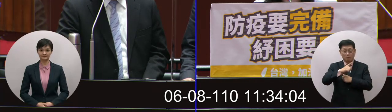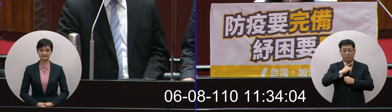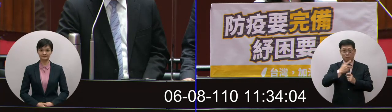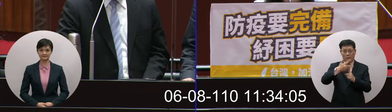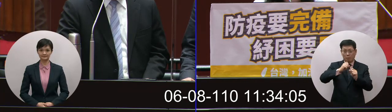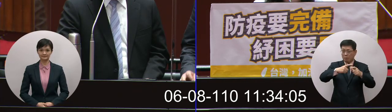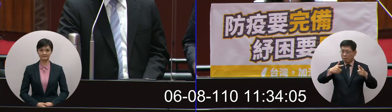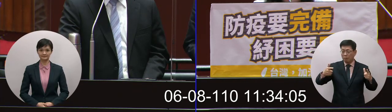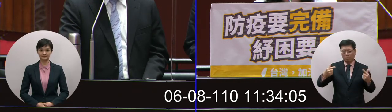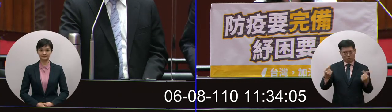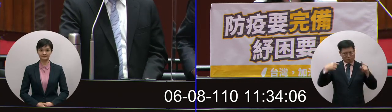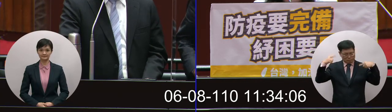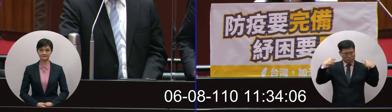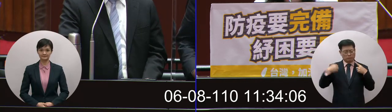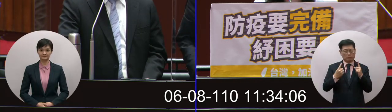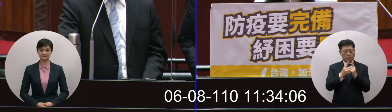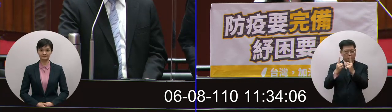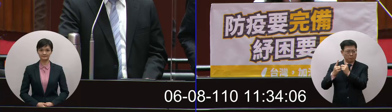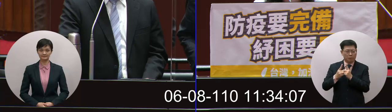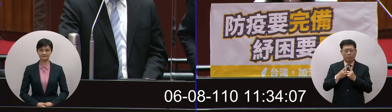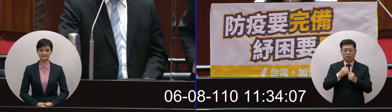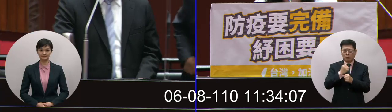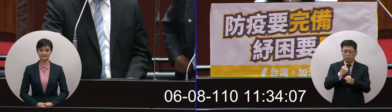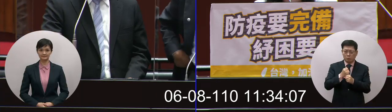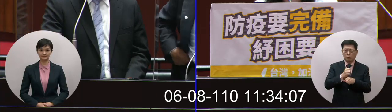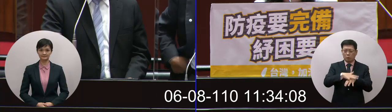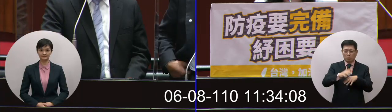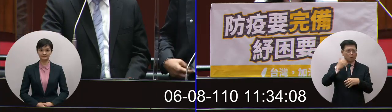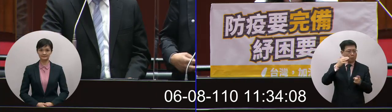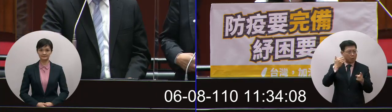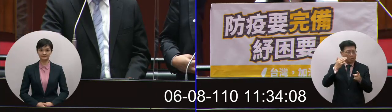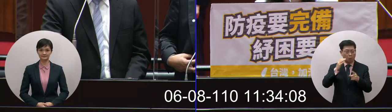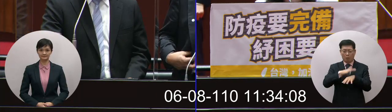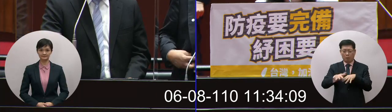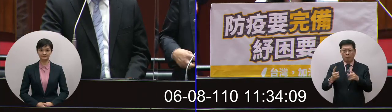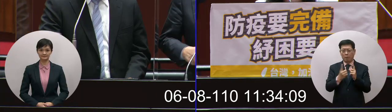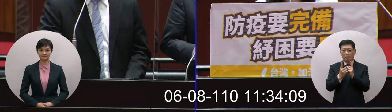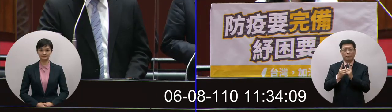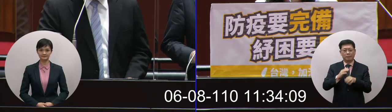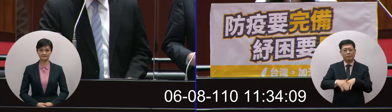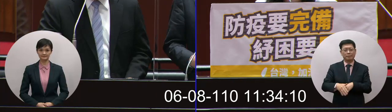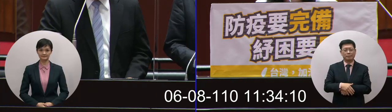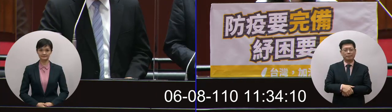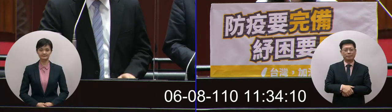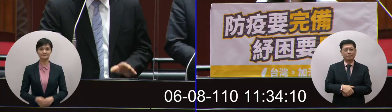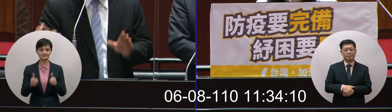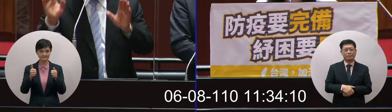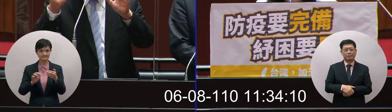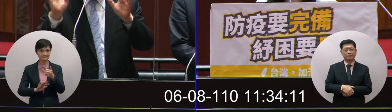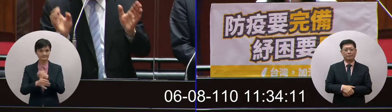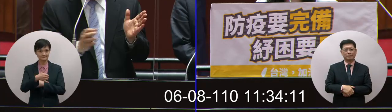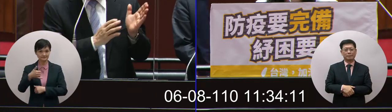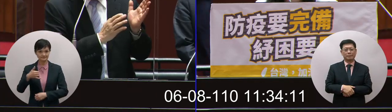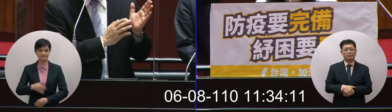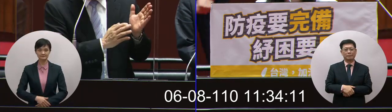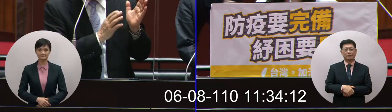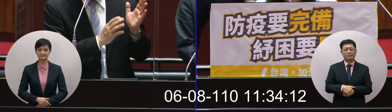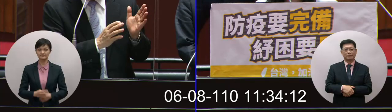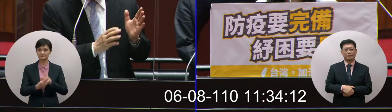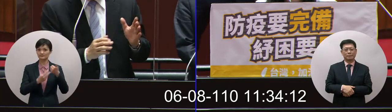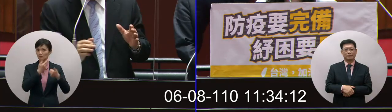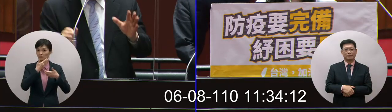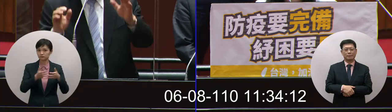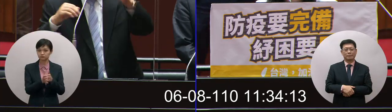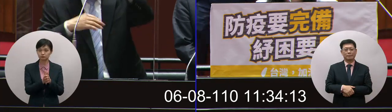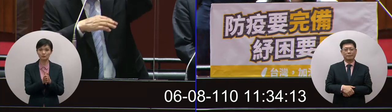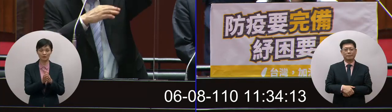人员？因为他们也是比较相对频繁的在工作，然后接触陌生人或高移动的族群。 谢谢委员，在卫福部疾